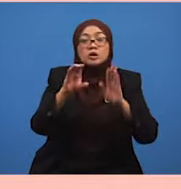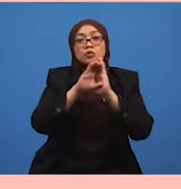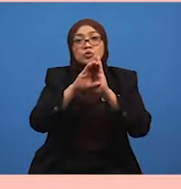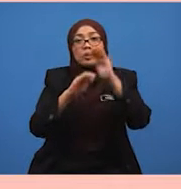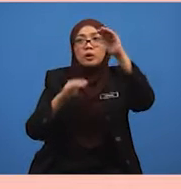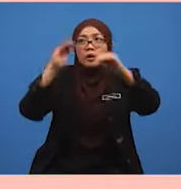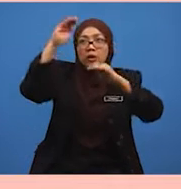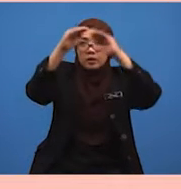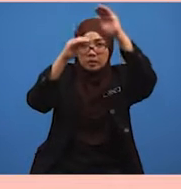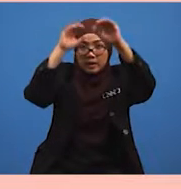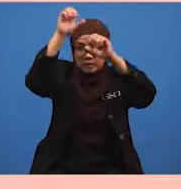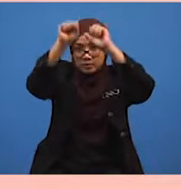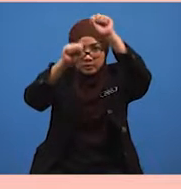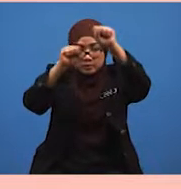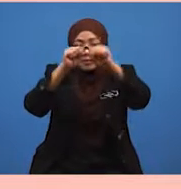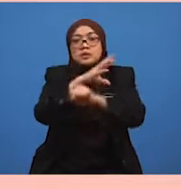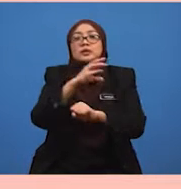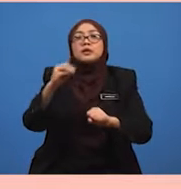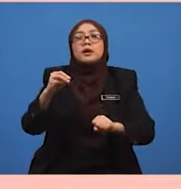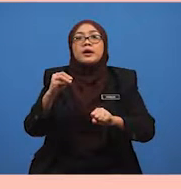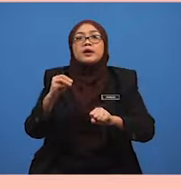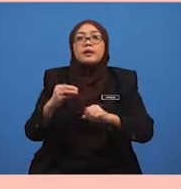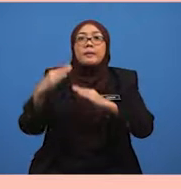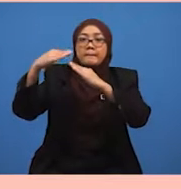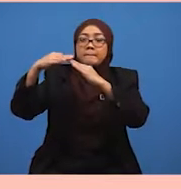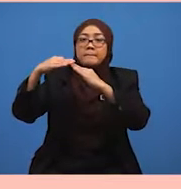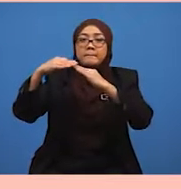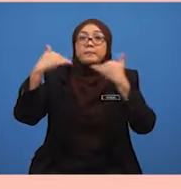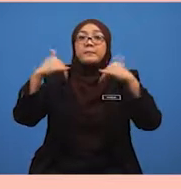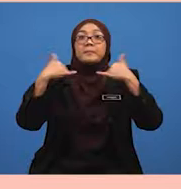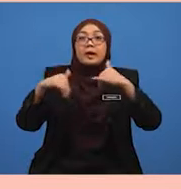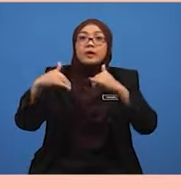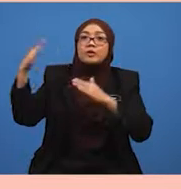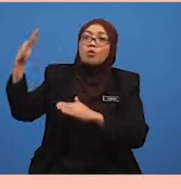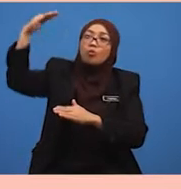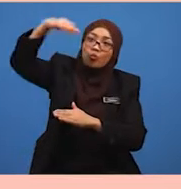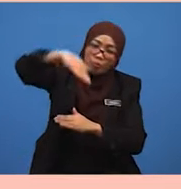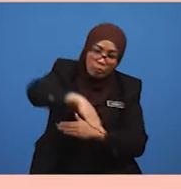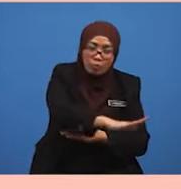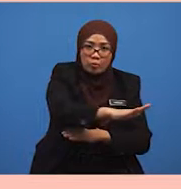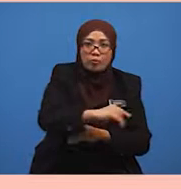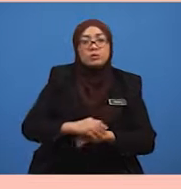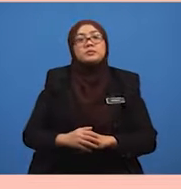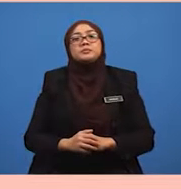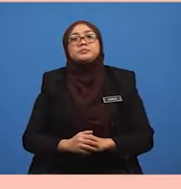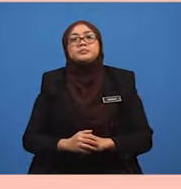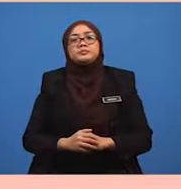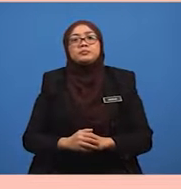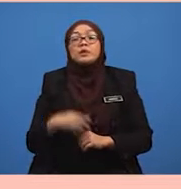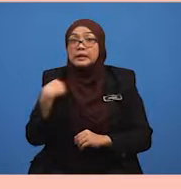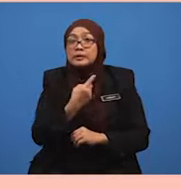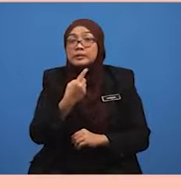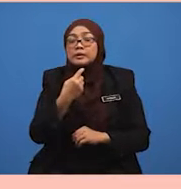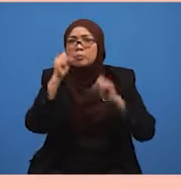ya? Daripada contoh yang disediakan, kita dapat lihat bahawa kedua-dua objek ini